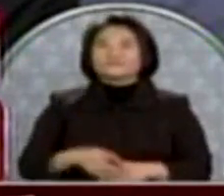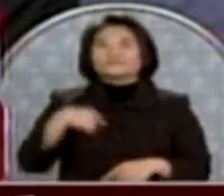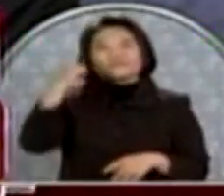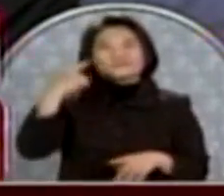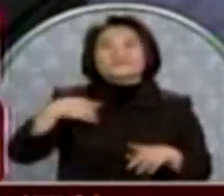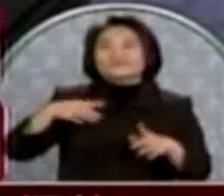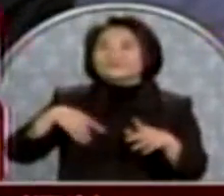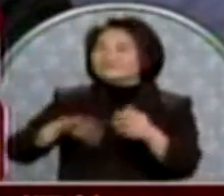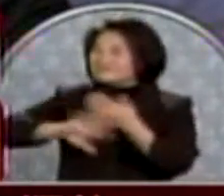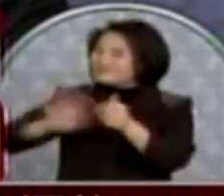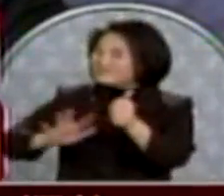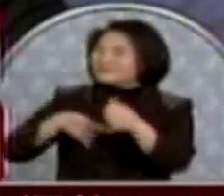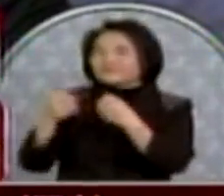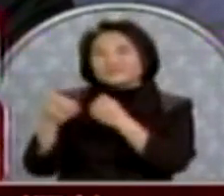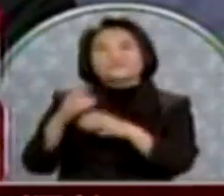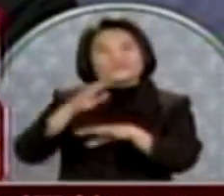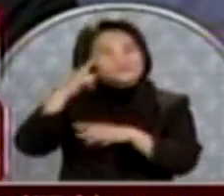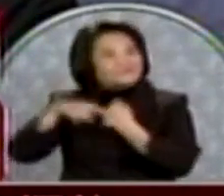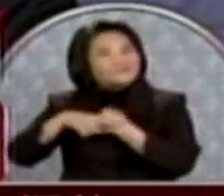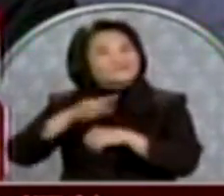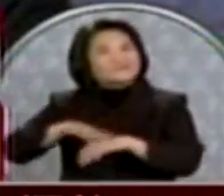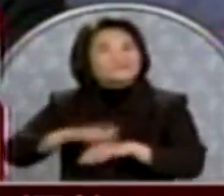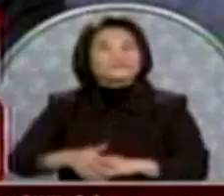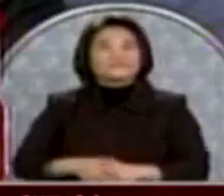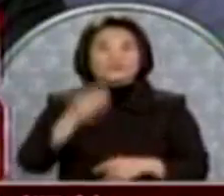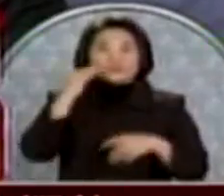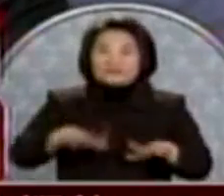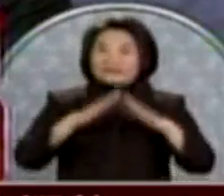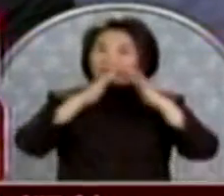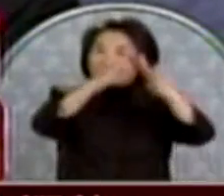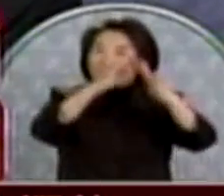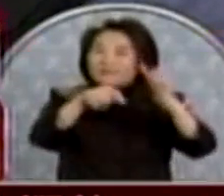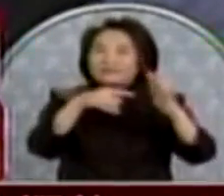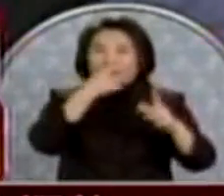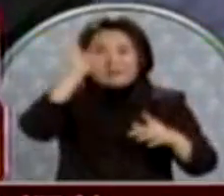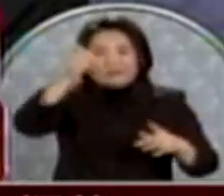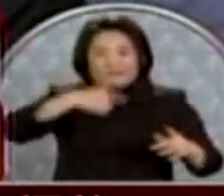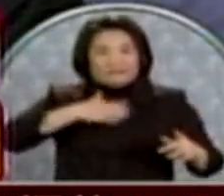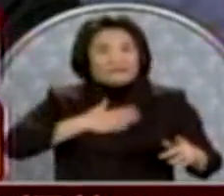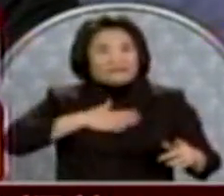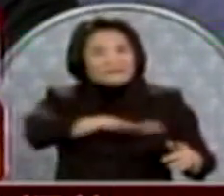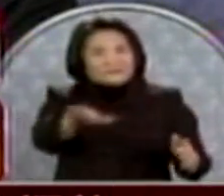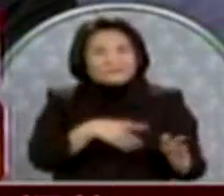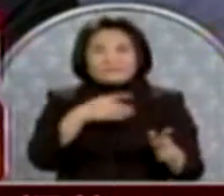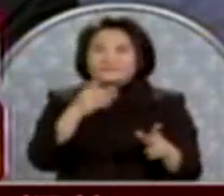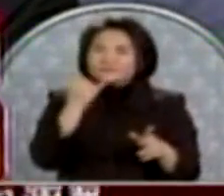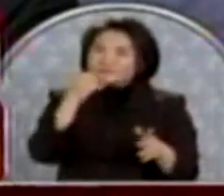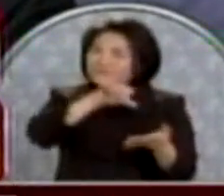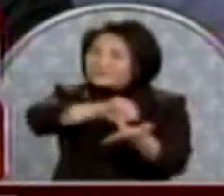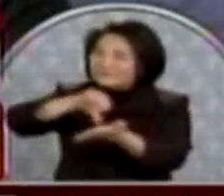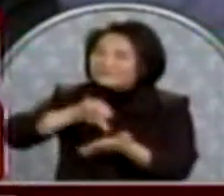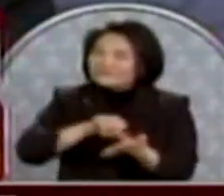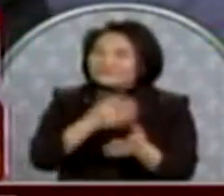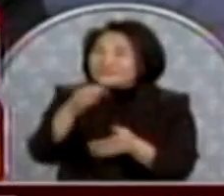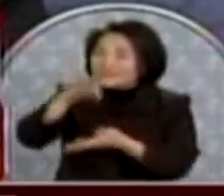跟我们同仁一起来思考一下。当然了，在都市里面，尤其在总统府的前面，能不能够顺